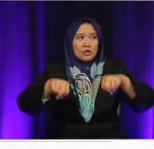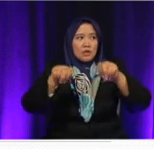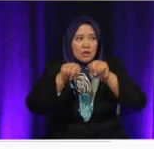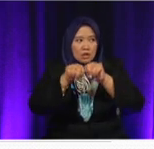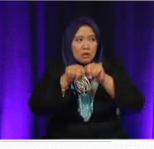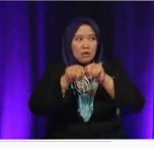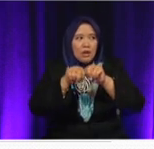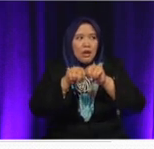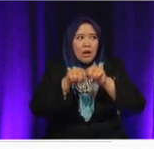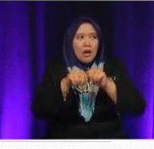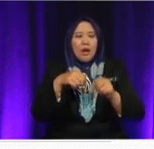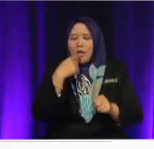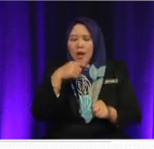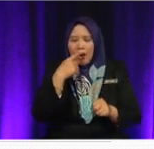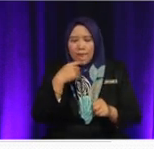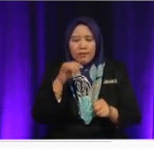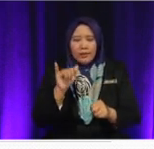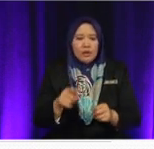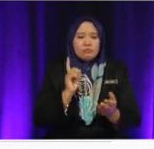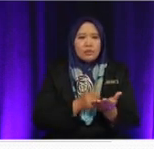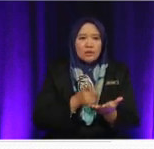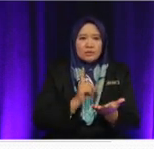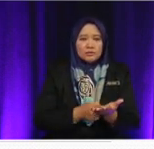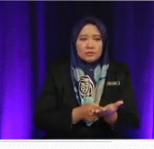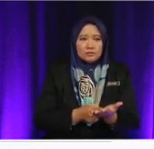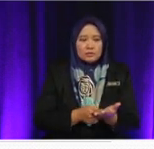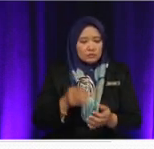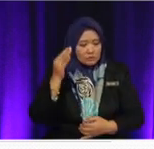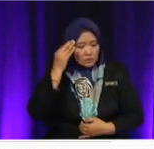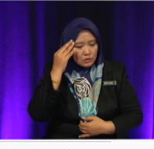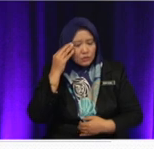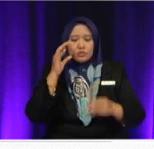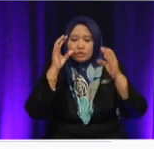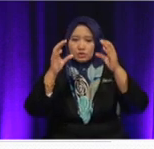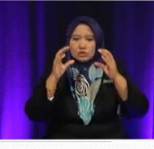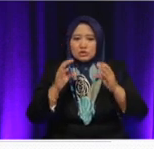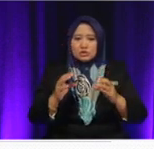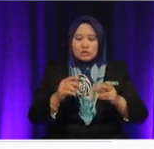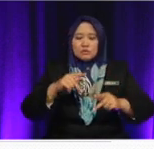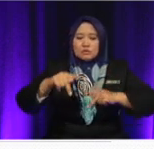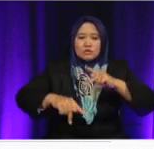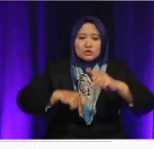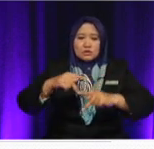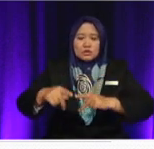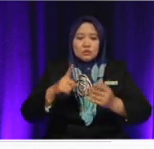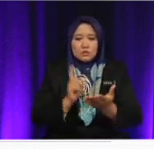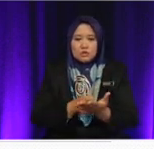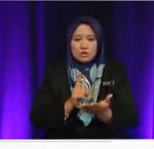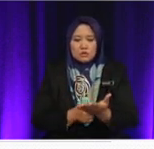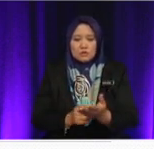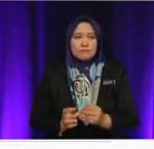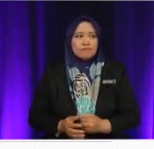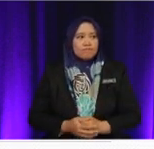pihak yang berunding untuk mengenal pasti cara dan proses rundingan dapat berjalan dengan lancar.